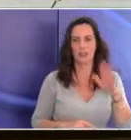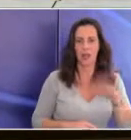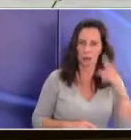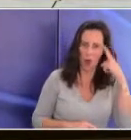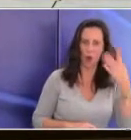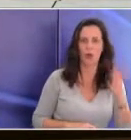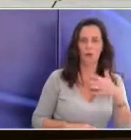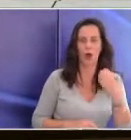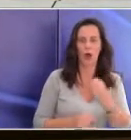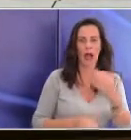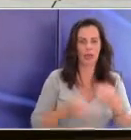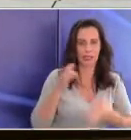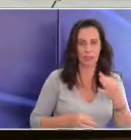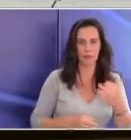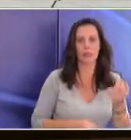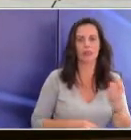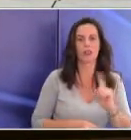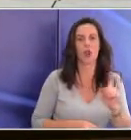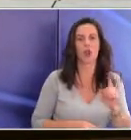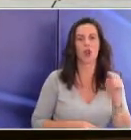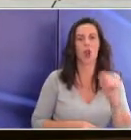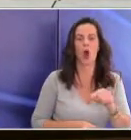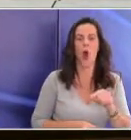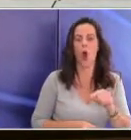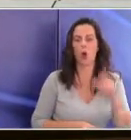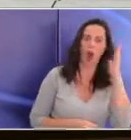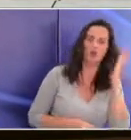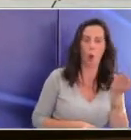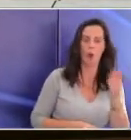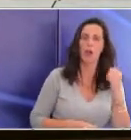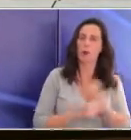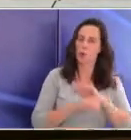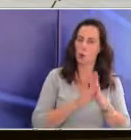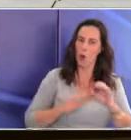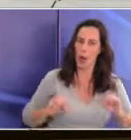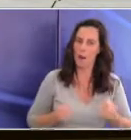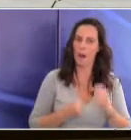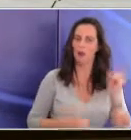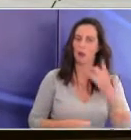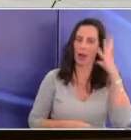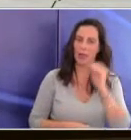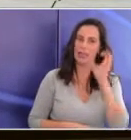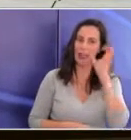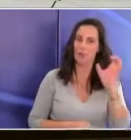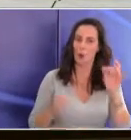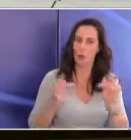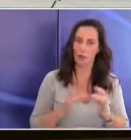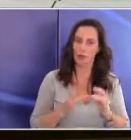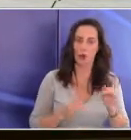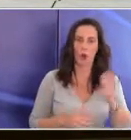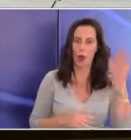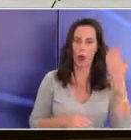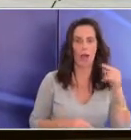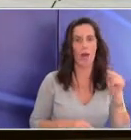יודע, הם עשו, השחקנים, זה לא שהם ככה ישנו על המגרש, הם עשו את כל המאמץ, כולנו נהננו, צפינו במשחק, לא היה